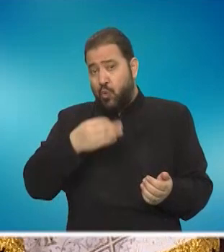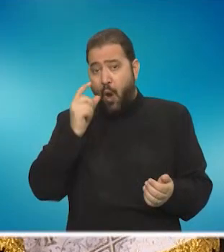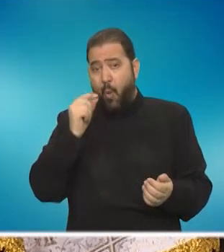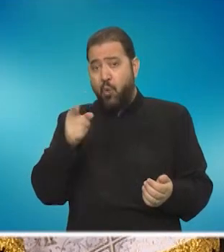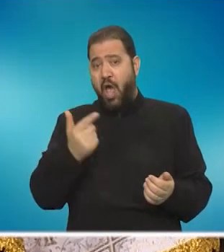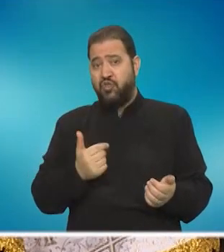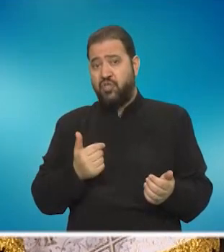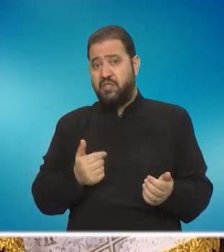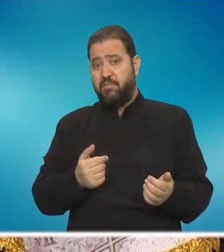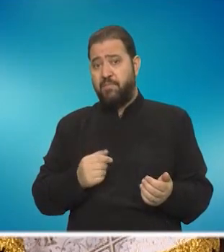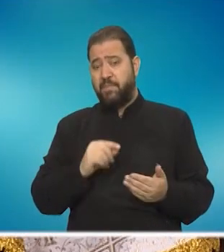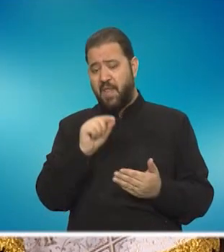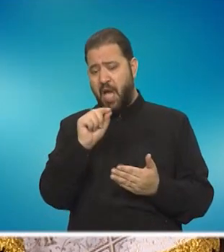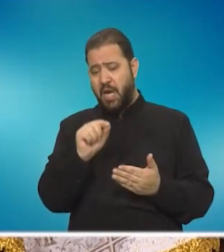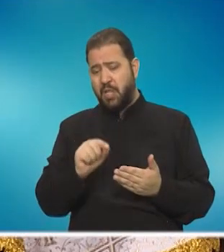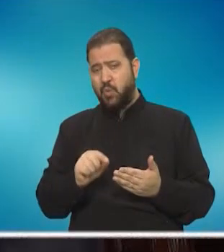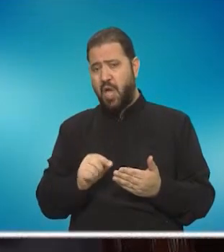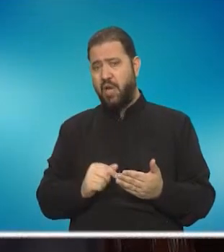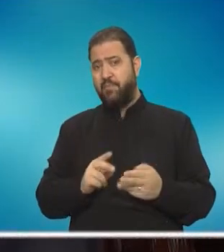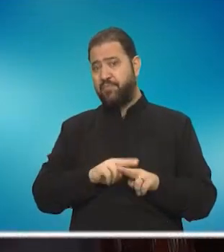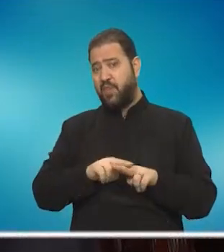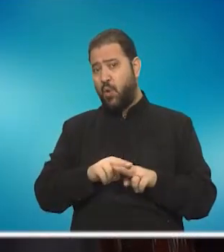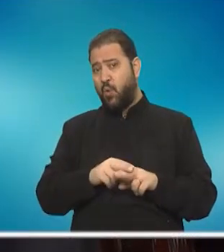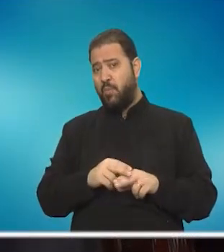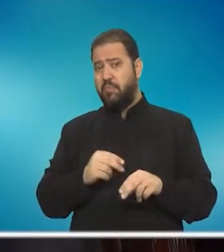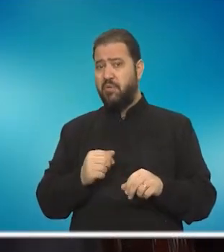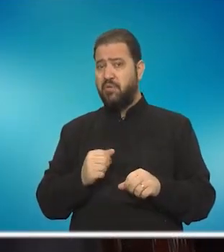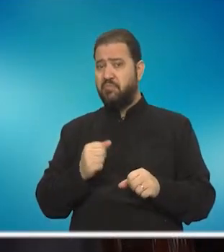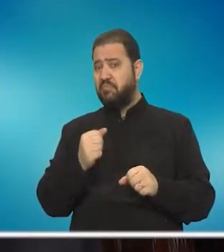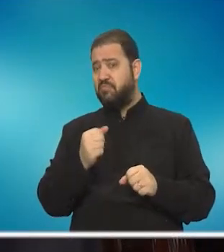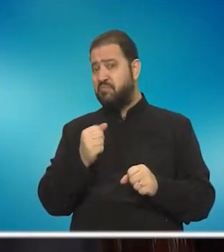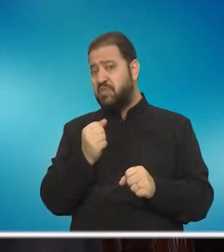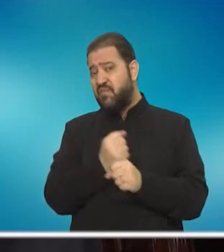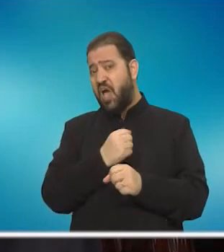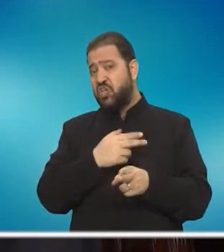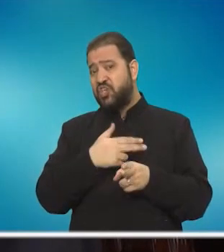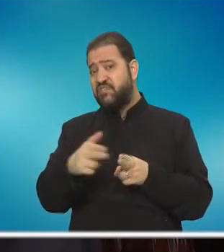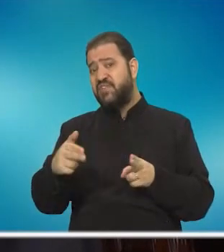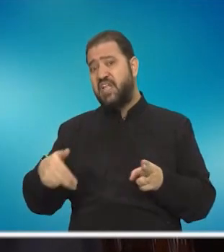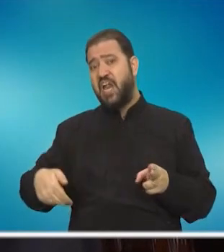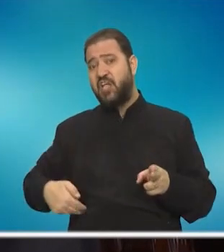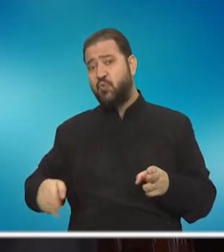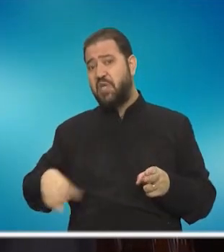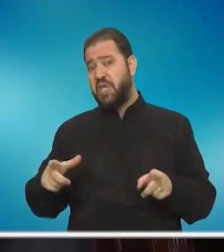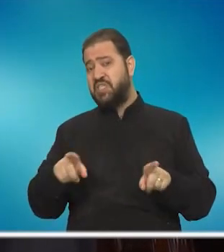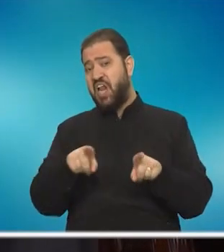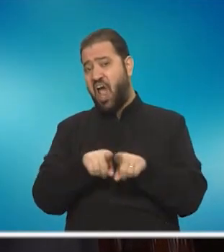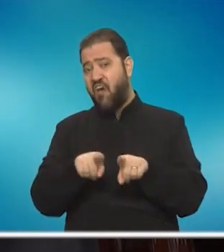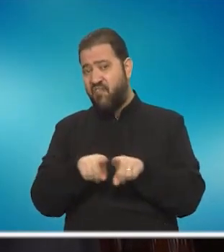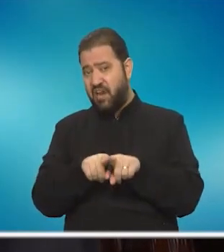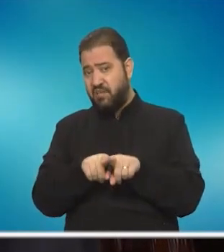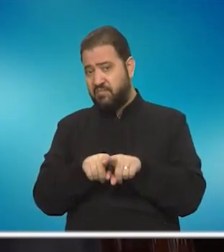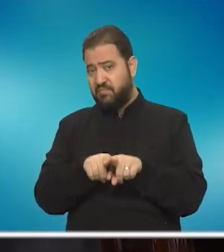respectivă, rânduia la modul în care se vârșește Sfânta Liturghie este